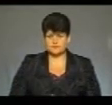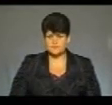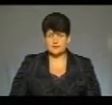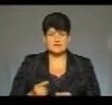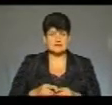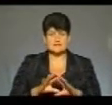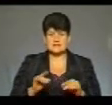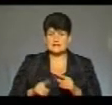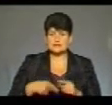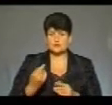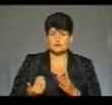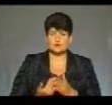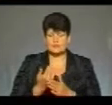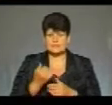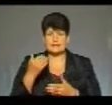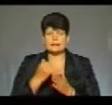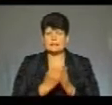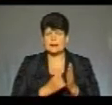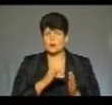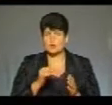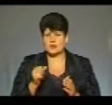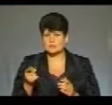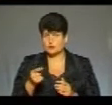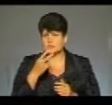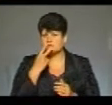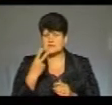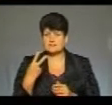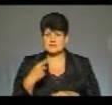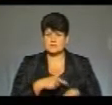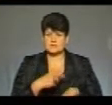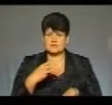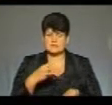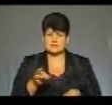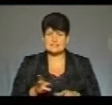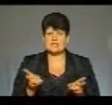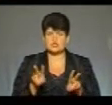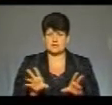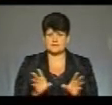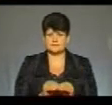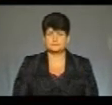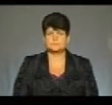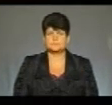мене все. Наступний випуск новин на телеканалі UA Тернопіль. Дивіться о 20:30. Залишайтеся із нами.